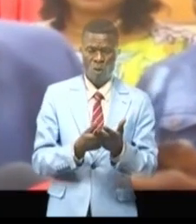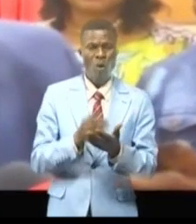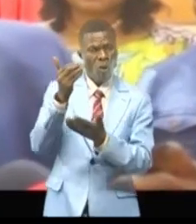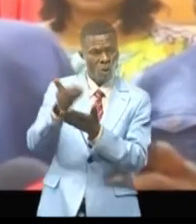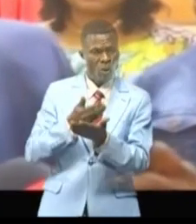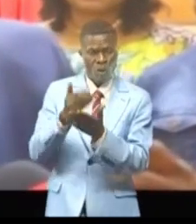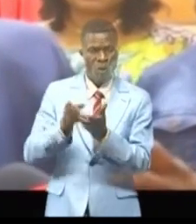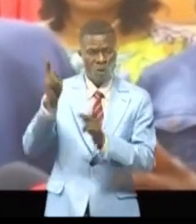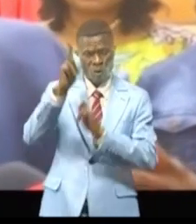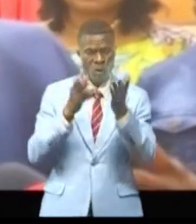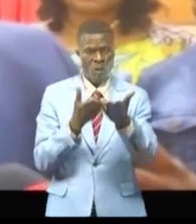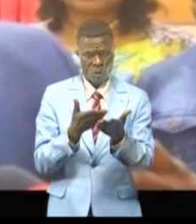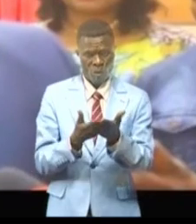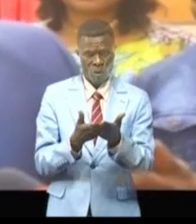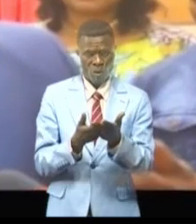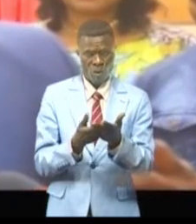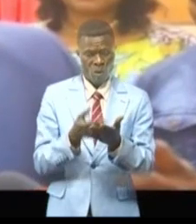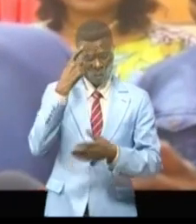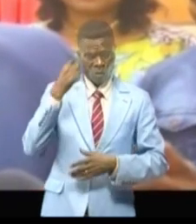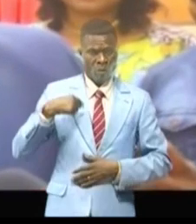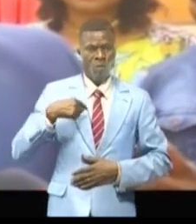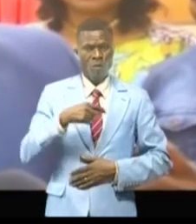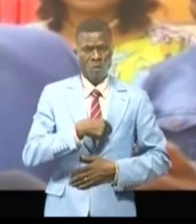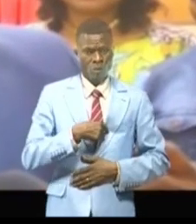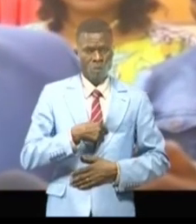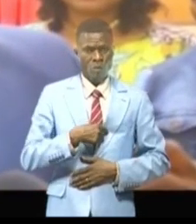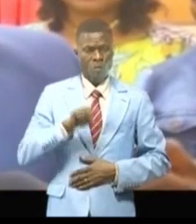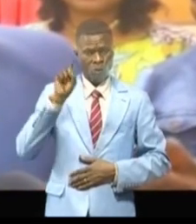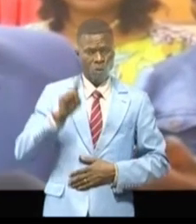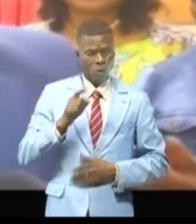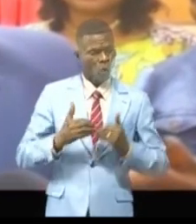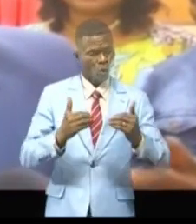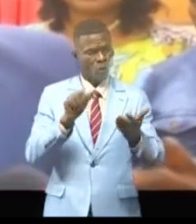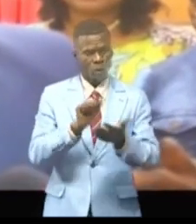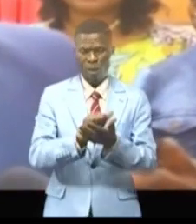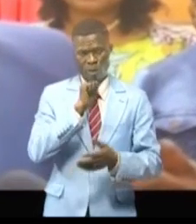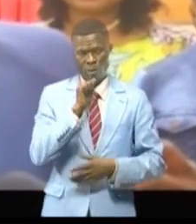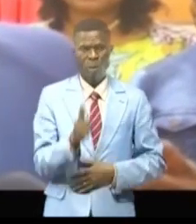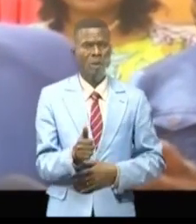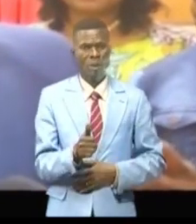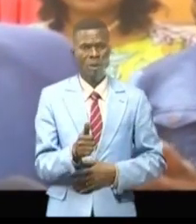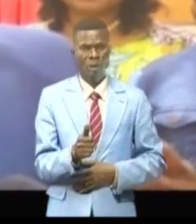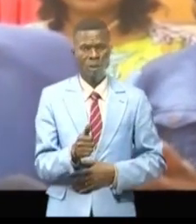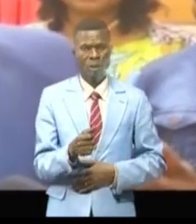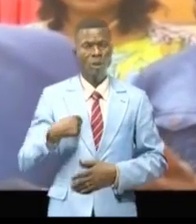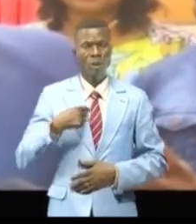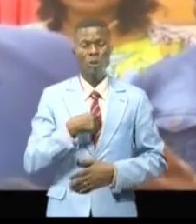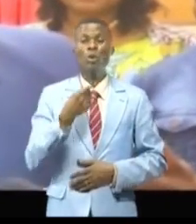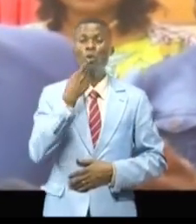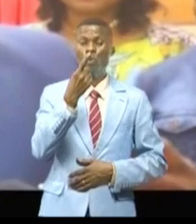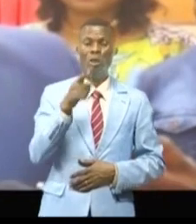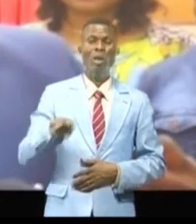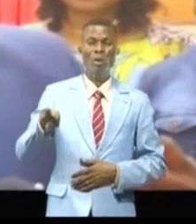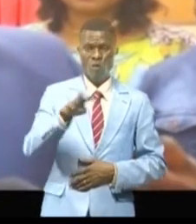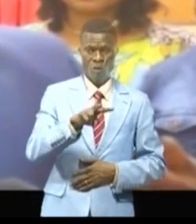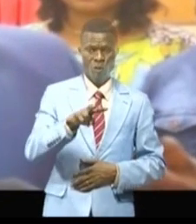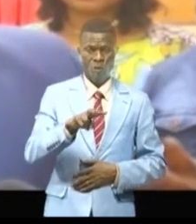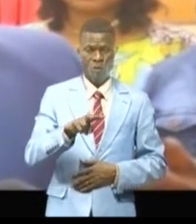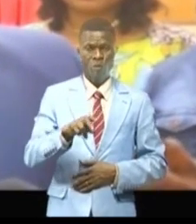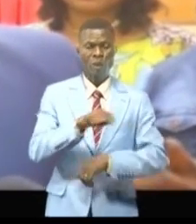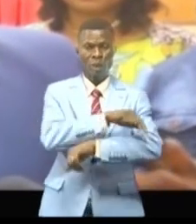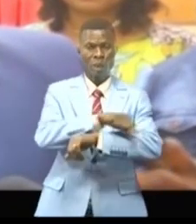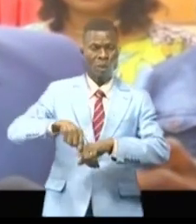douanes qui sont salis. Et pour nous, c'est un problème et ça doit prendre fin. Et nous venons de dire ceci. Il y a une cour de